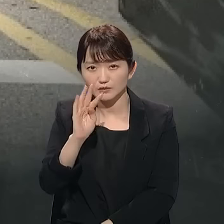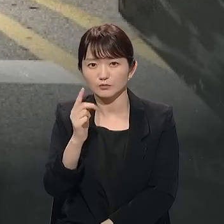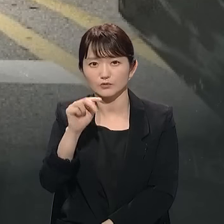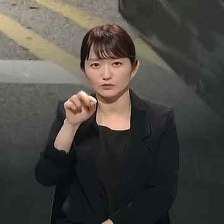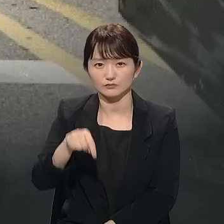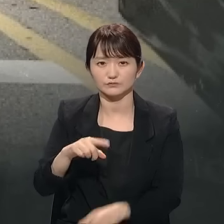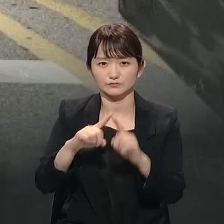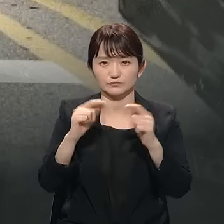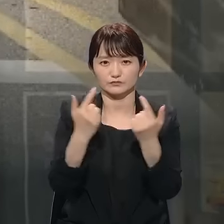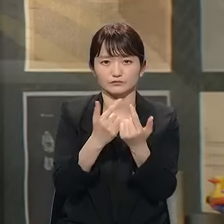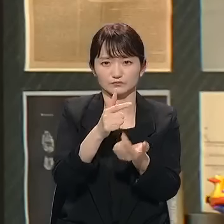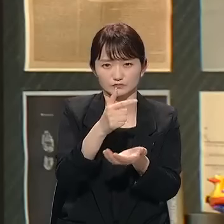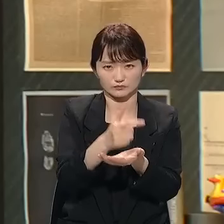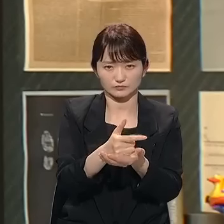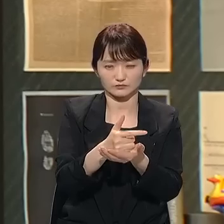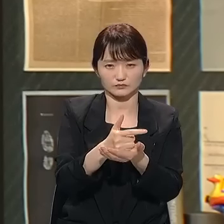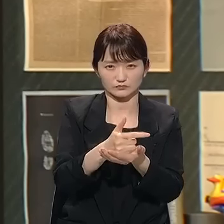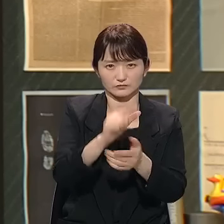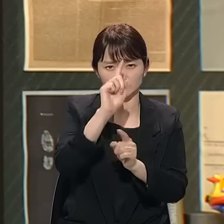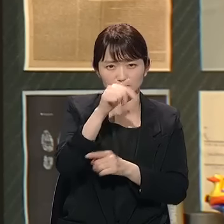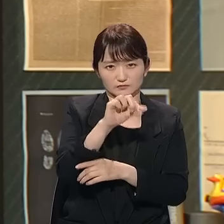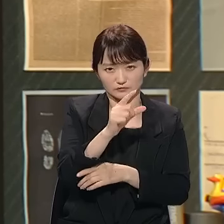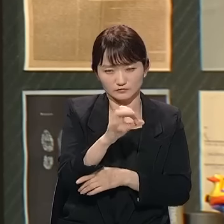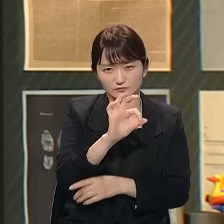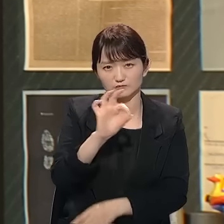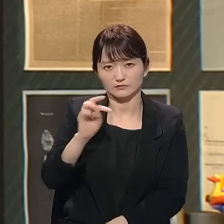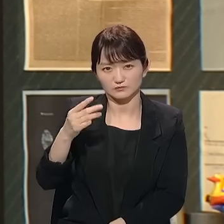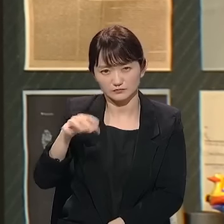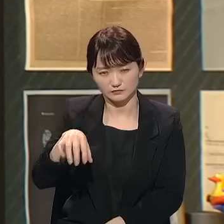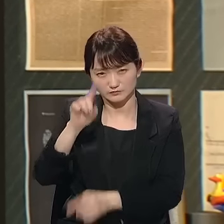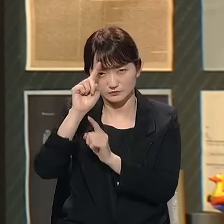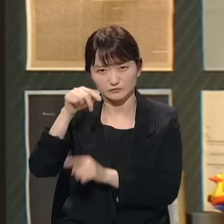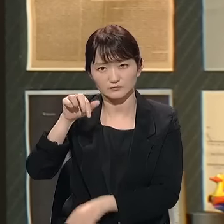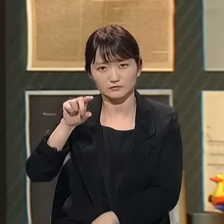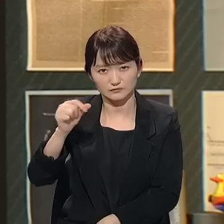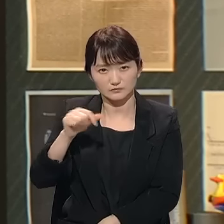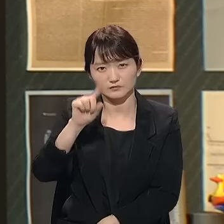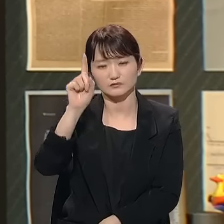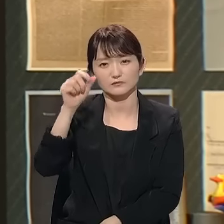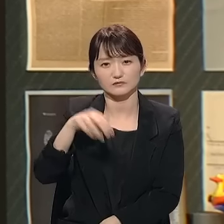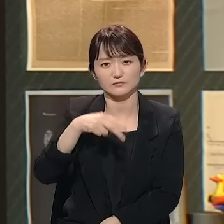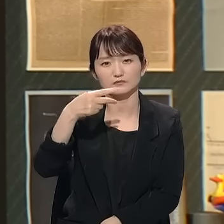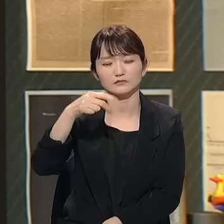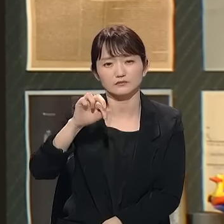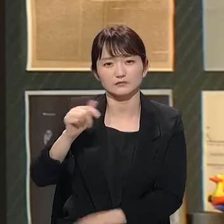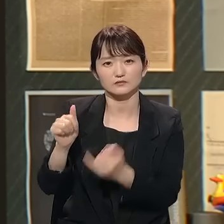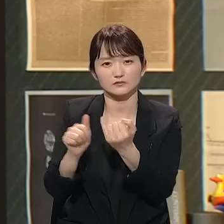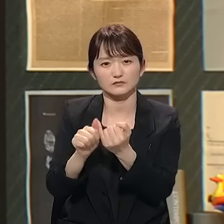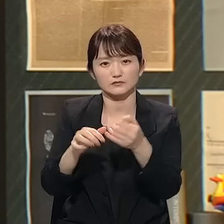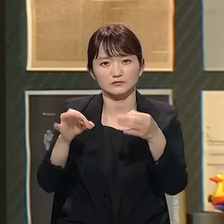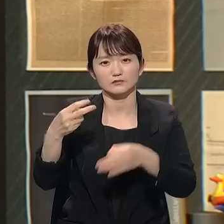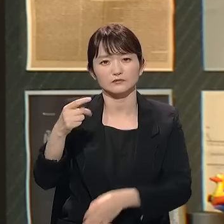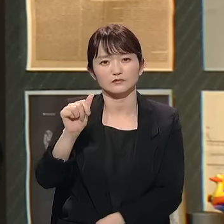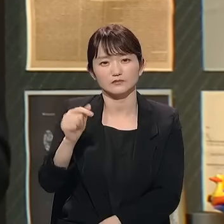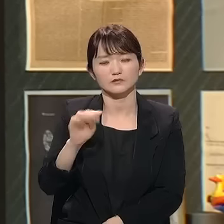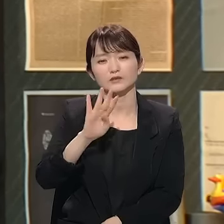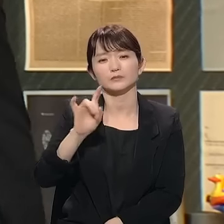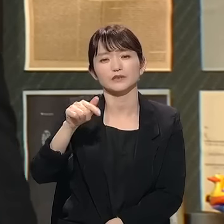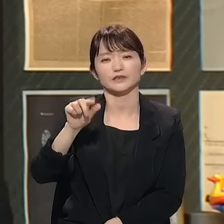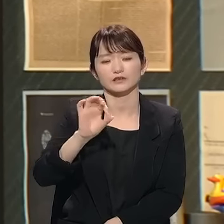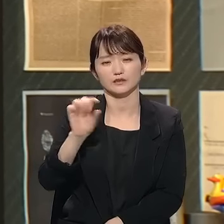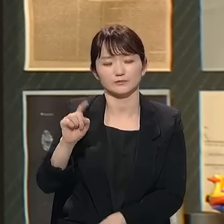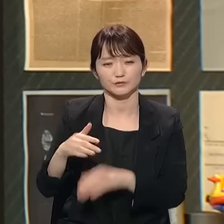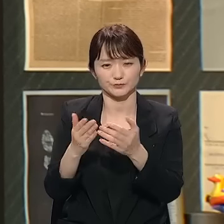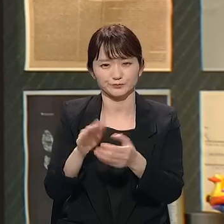성북구의 이선영님, 양재동의 정지연님, 고향의 신동환 박재리 부부님, 윤미혜님, 김동호님, 배경아님 모두